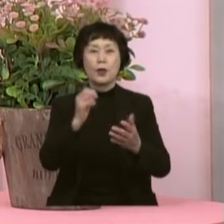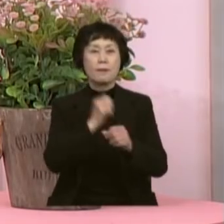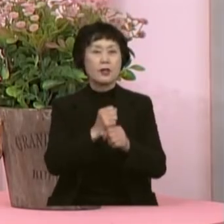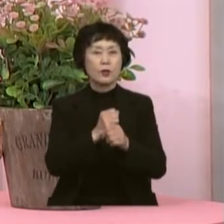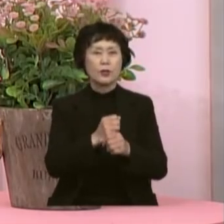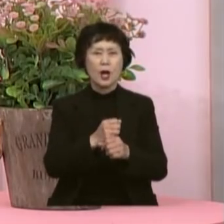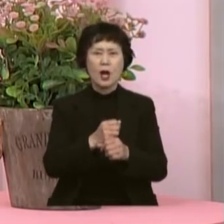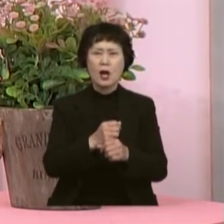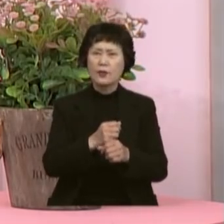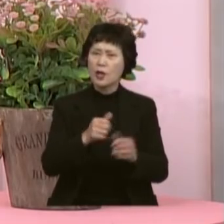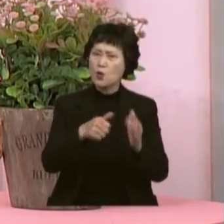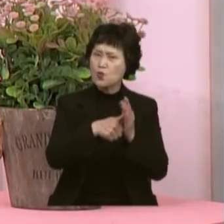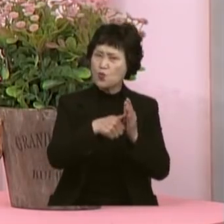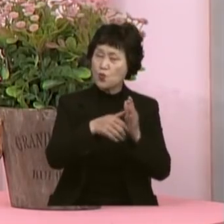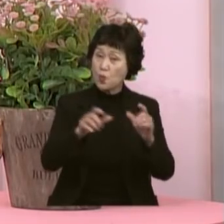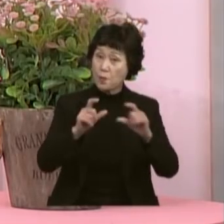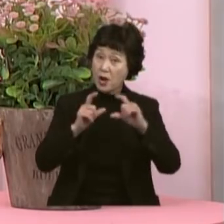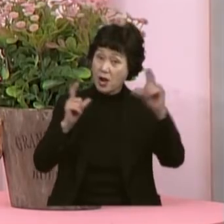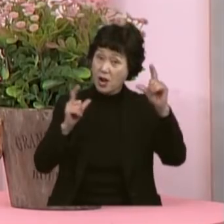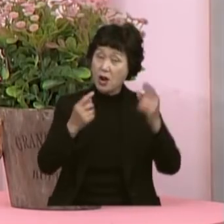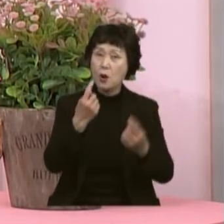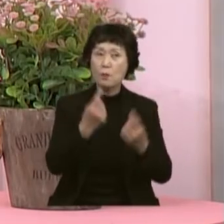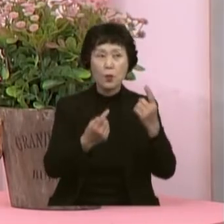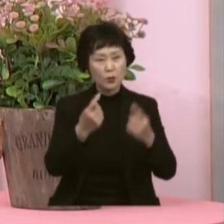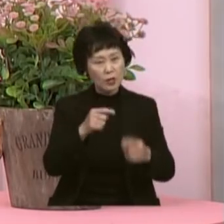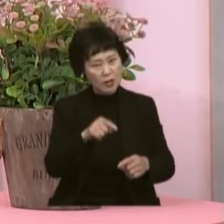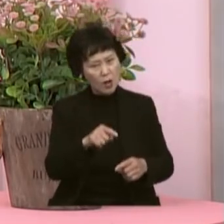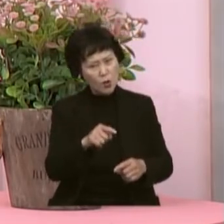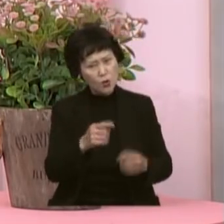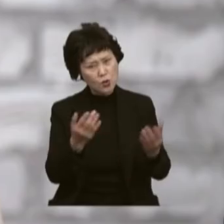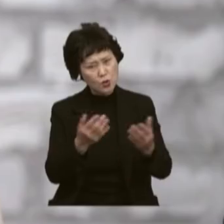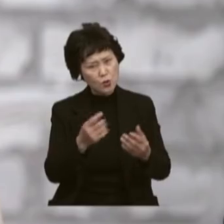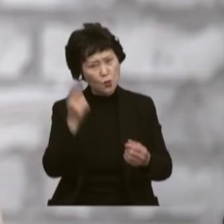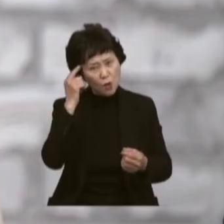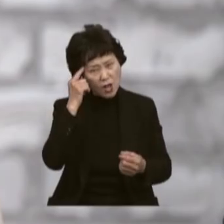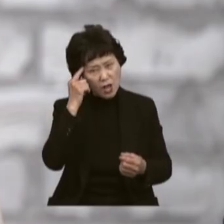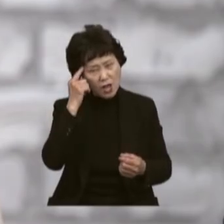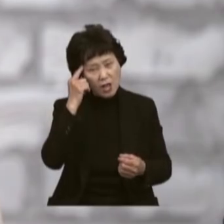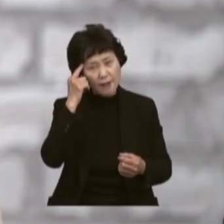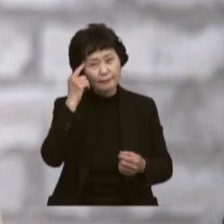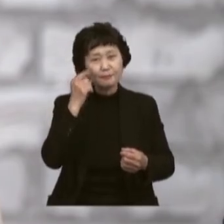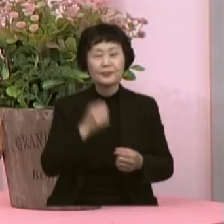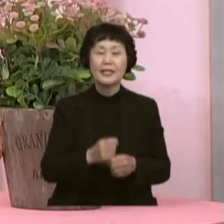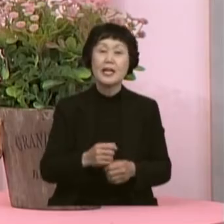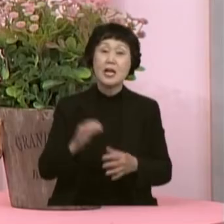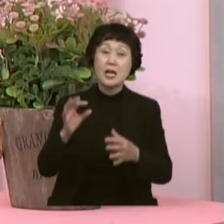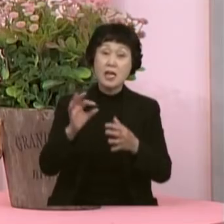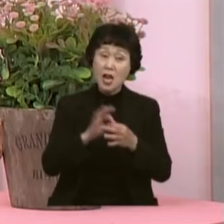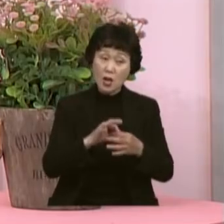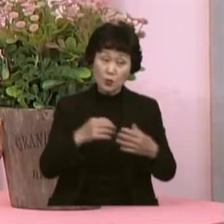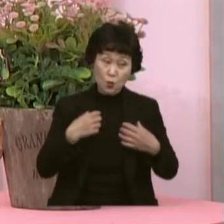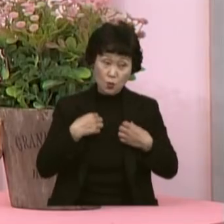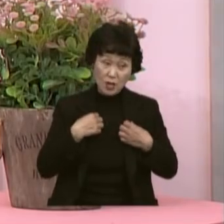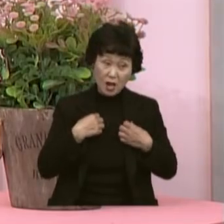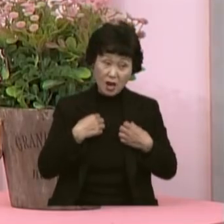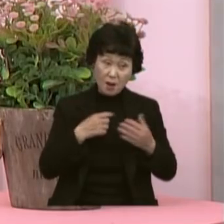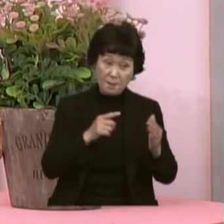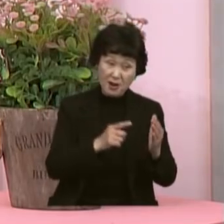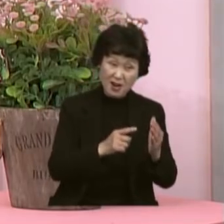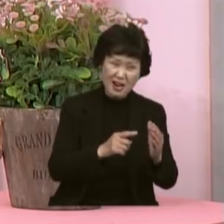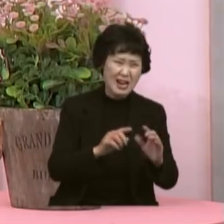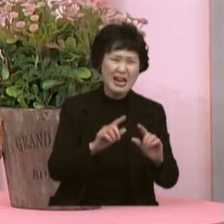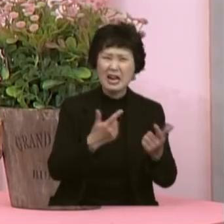않고 이런 걸 떠나서 내가 왜 이걸 하고 있을까? 그전부터 계속 내가 맞지 않는 옷인가